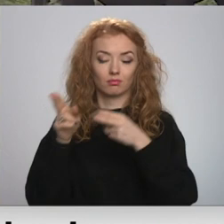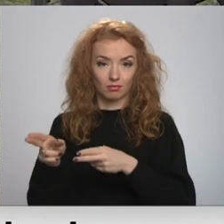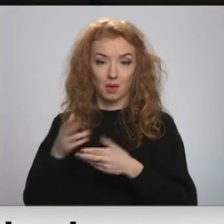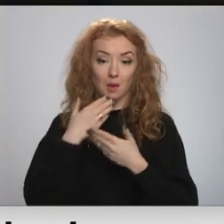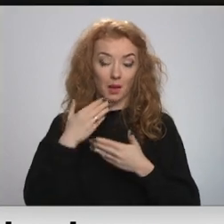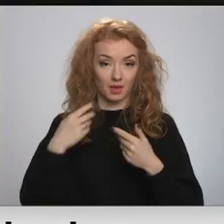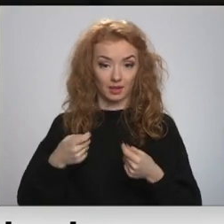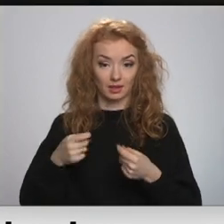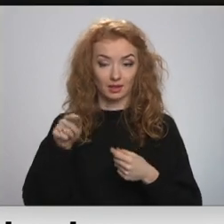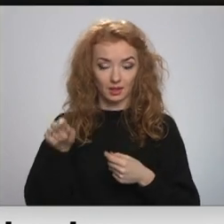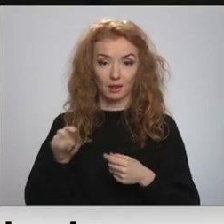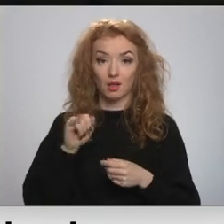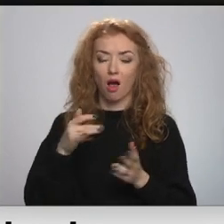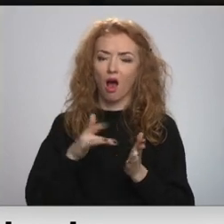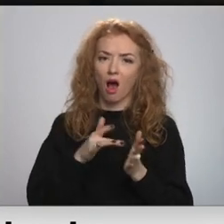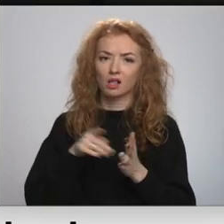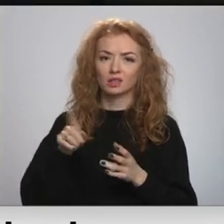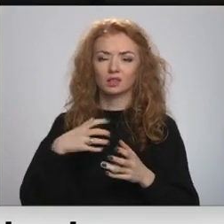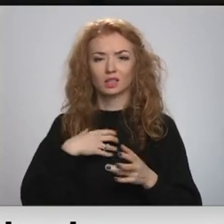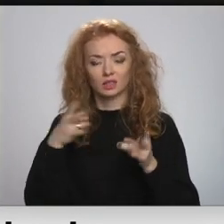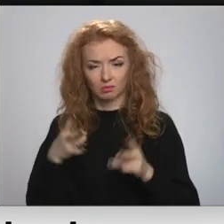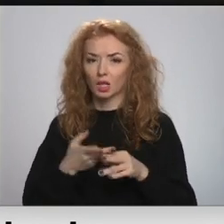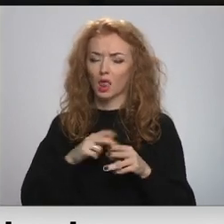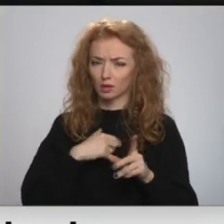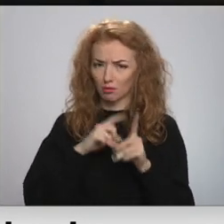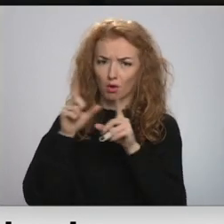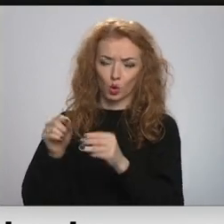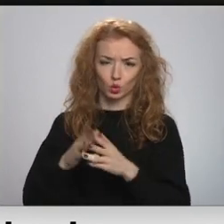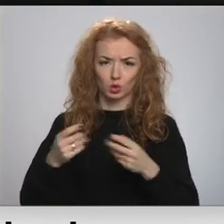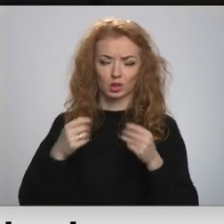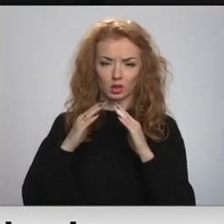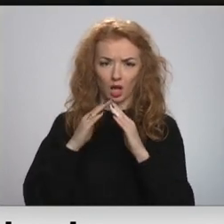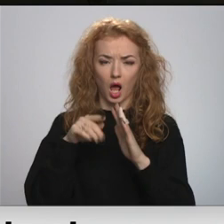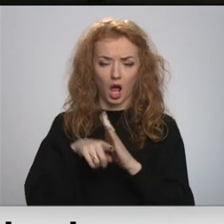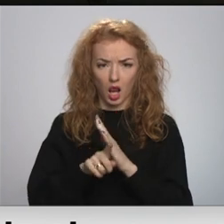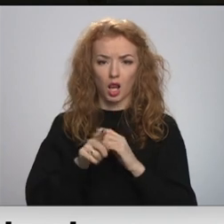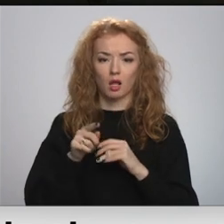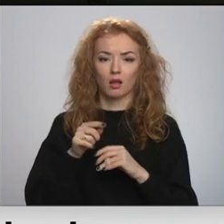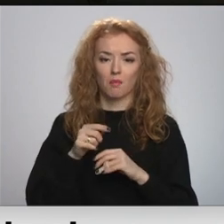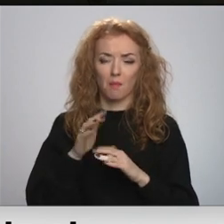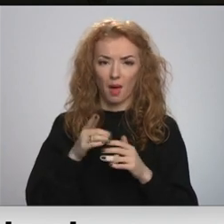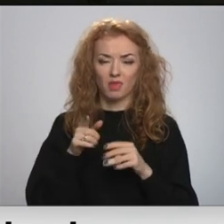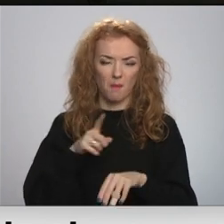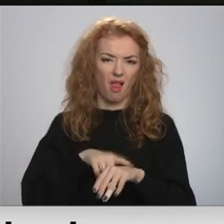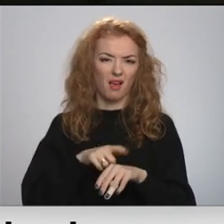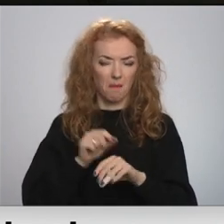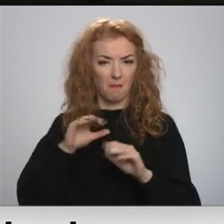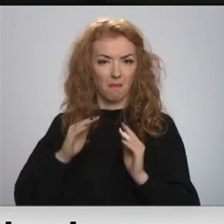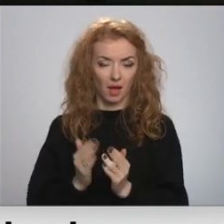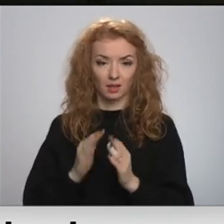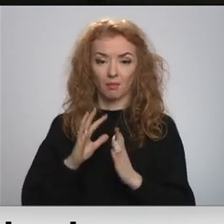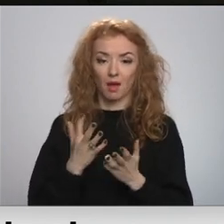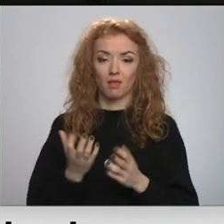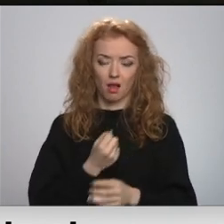pateicoties zirgiem. Ja kāds ir sasirdis, tad es braucu uz stalli, jo nu tam, nu jā, tam tā kā vairāk tā kā īsti nepaliek, bet nu veterināru